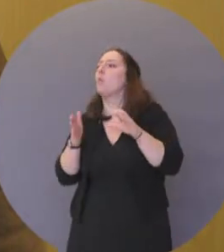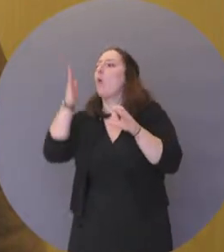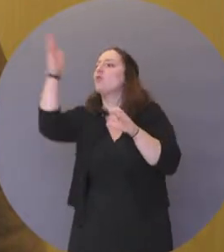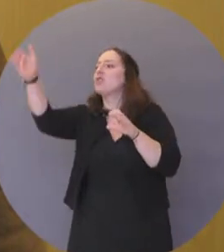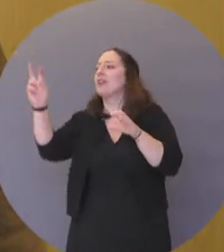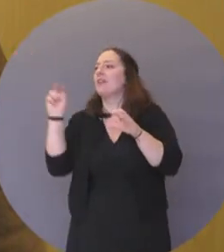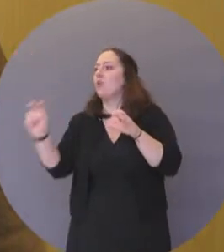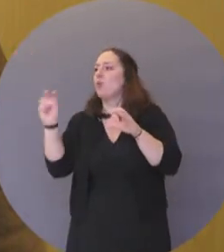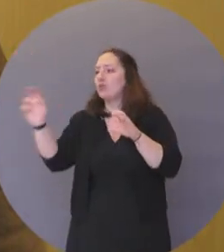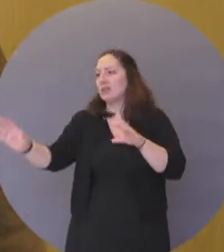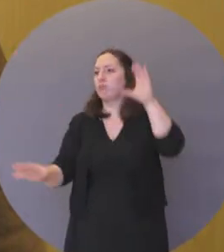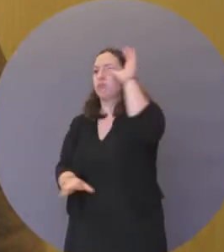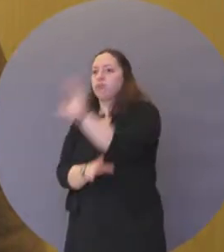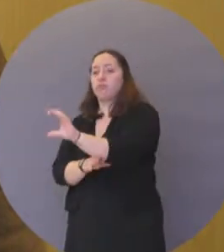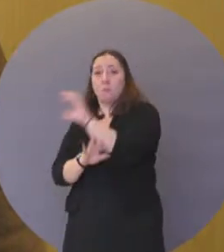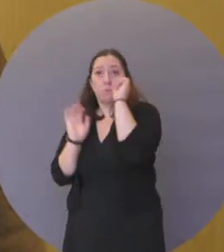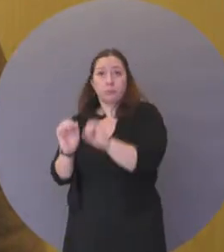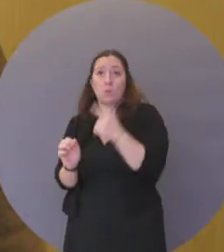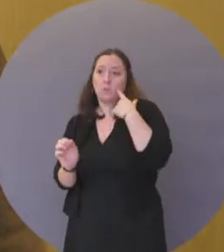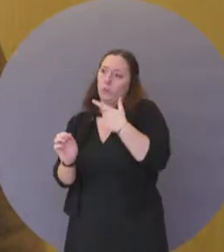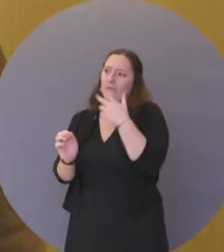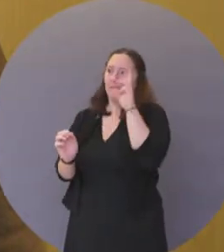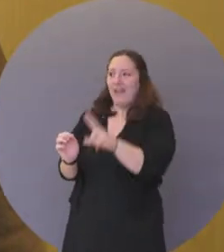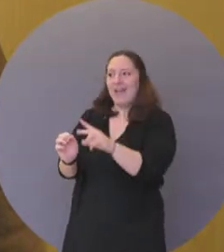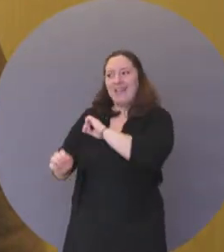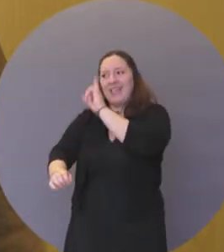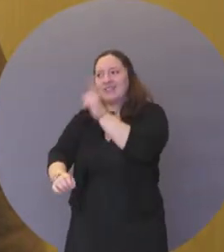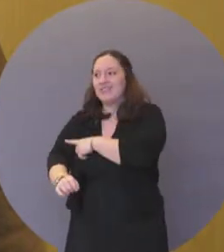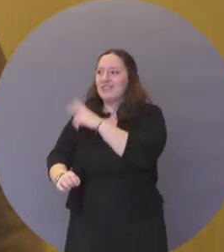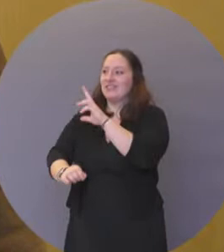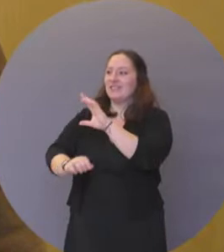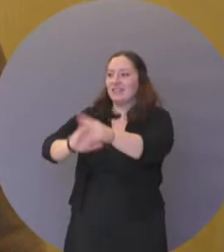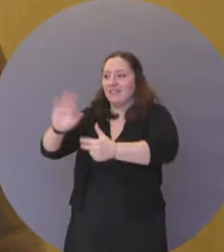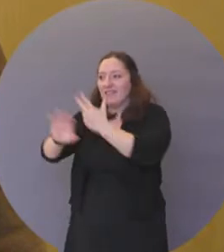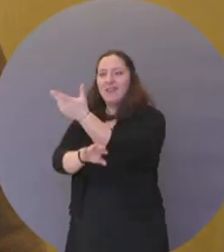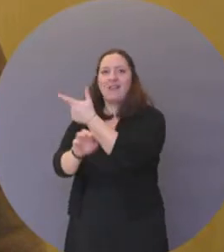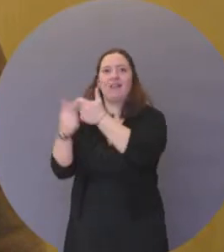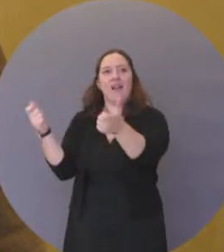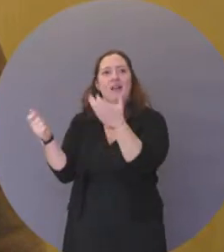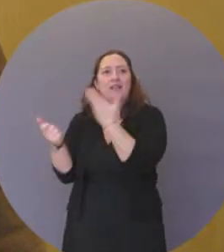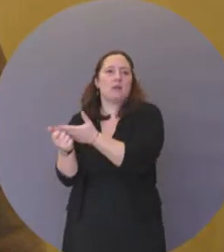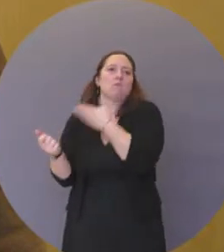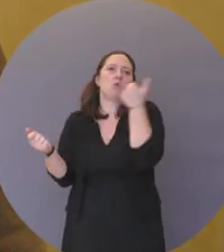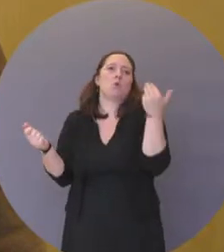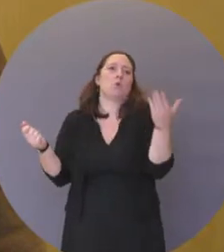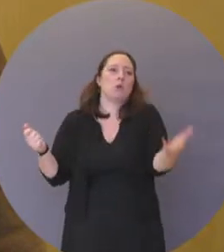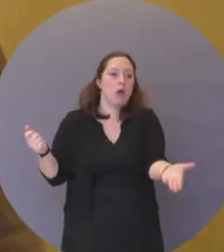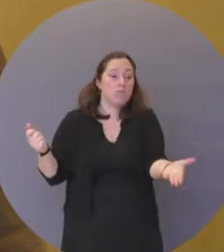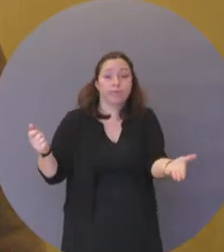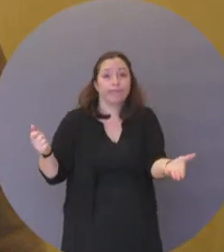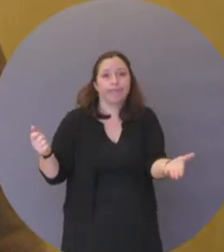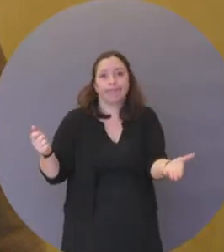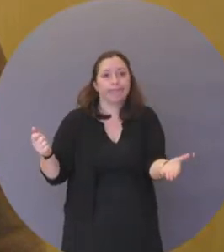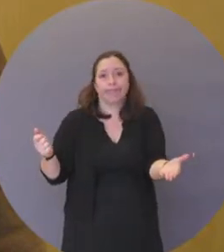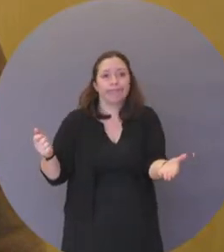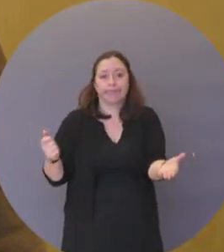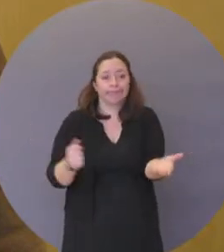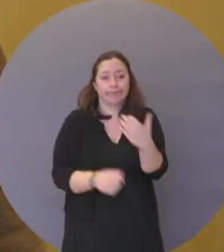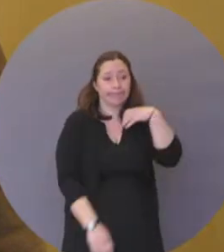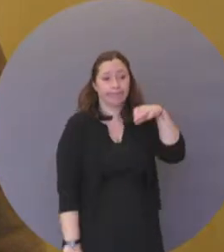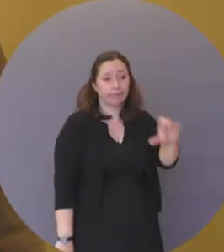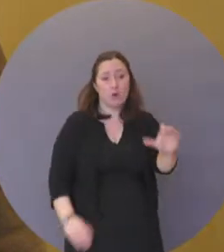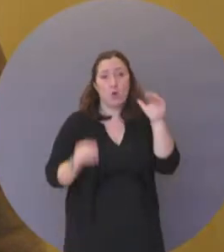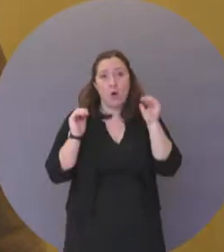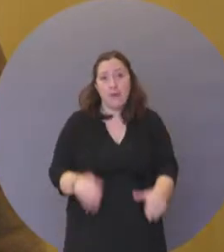en termes de déconneries à bien de grands nombres de compatriotes voilà on sait tout à fait comment ce projet